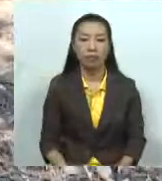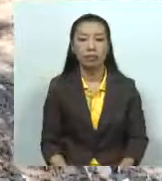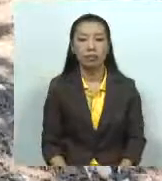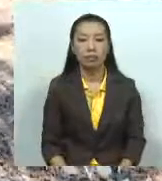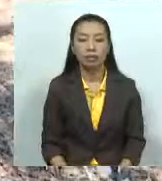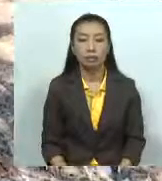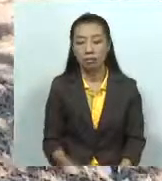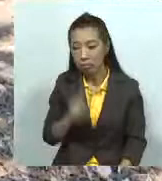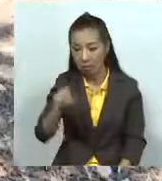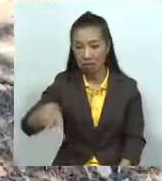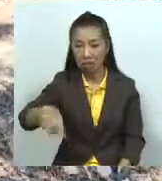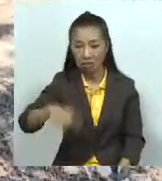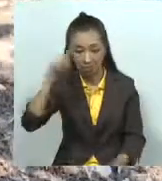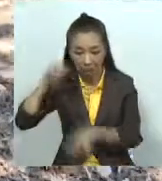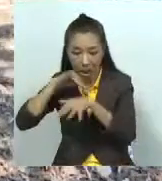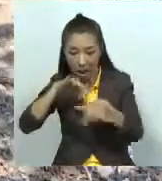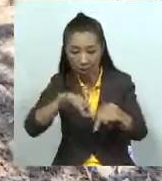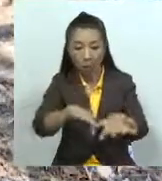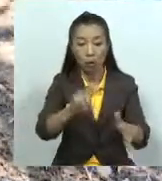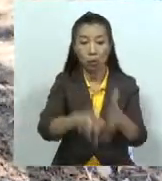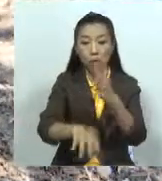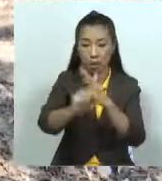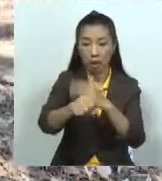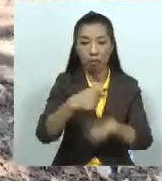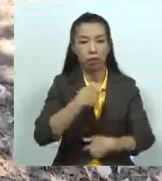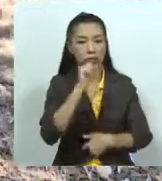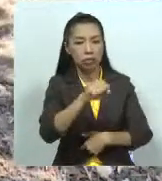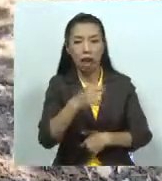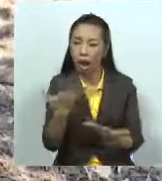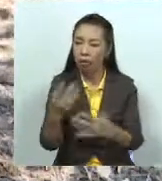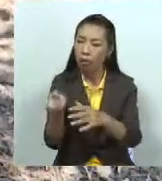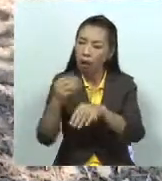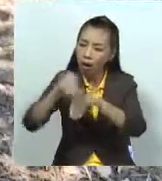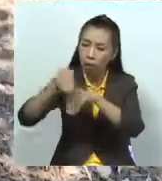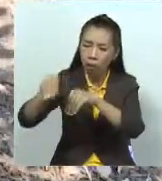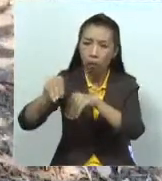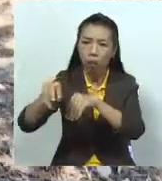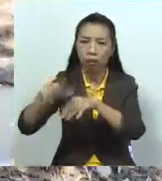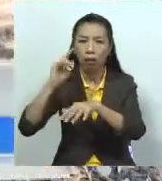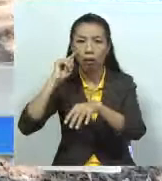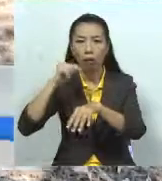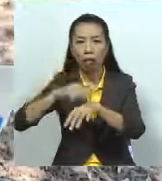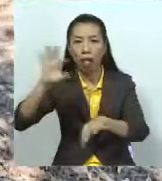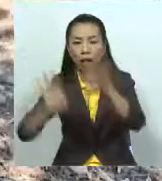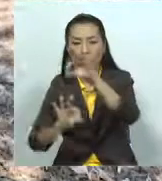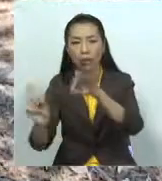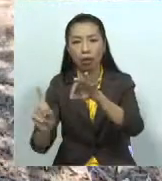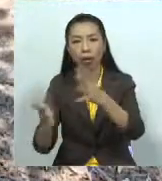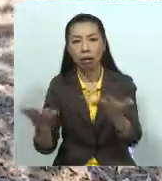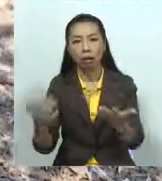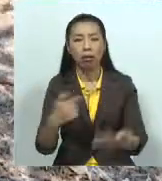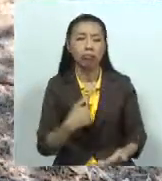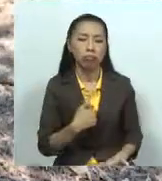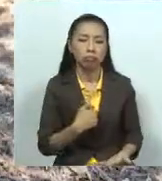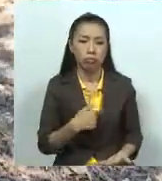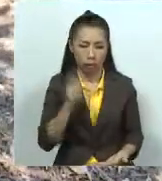ป แสดงว่าที่นี่อยู่ปลาย ยุบอยู่ปลายคลอง แล้วเวลาปลูกเวลาเกี่ยวมันไม่เหลื่อม ก็เหลื่อมก็ต้องเหลื่อมครับแบบว่าก็ต้อง